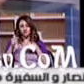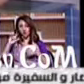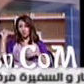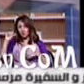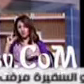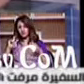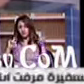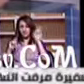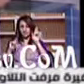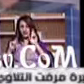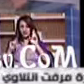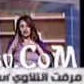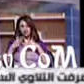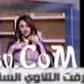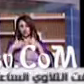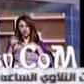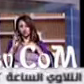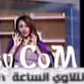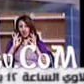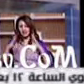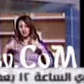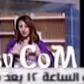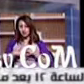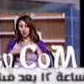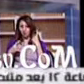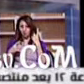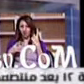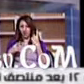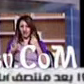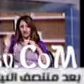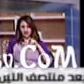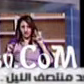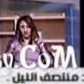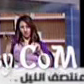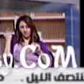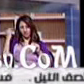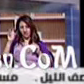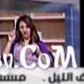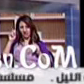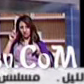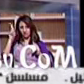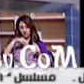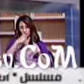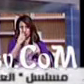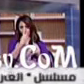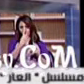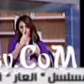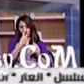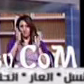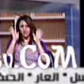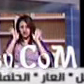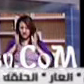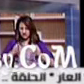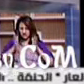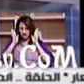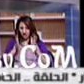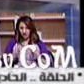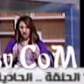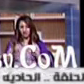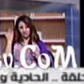كده عايزين نرجع نحب بعض اناني نفسي نرجع تاني يوم 25 لازم نرجع نفسي نرجع تاني لما كنا بنصلي وكان اخواتنا المسيحيين هم اللي